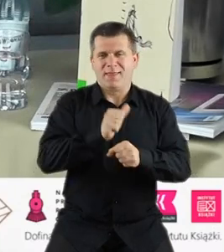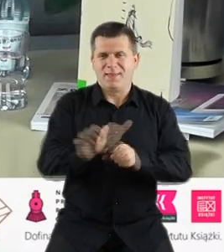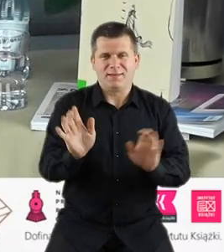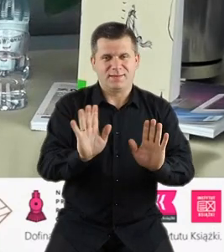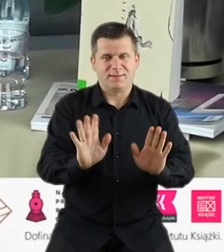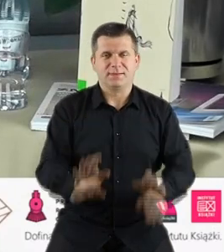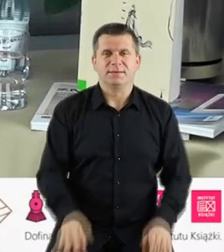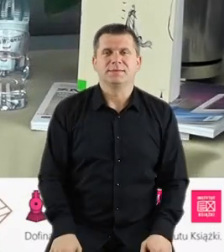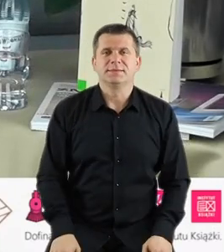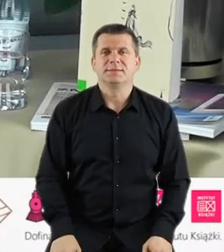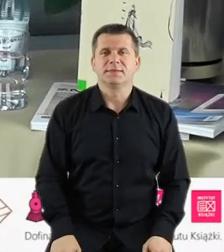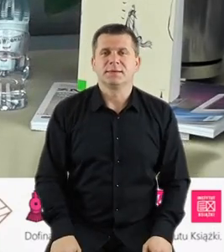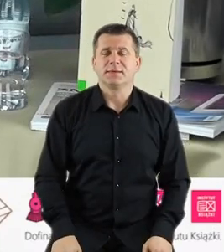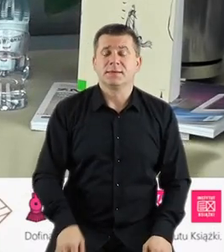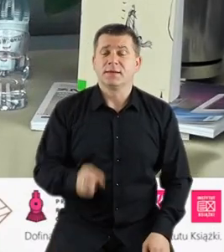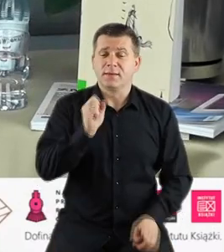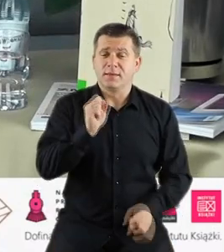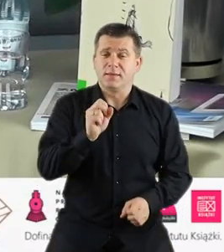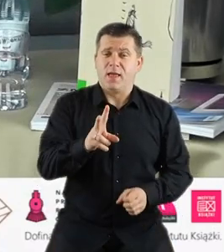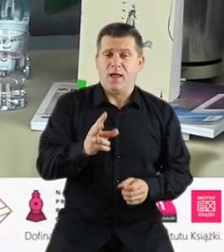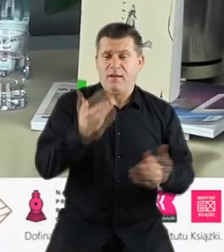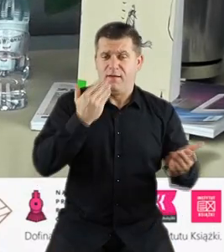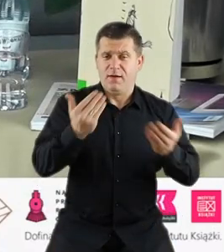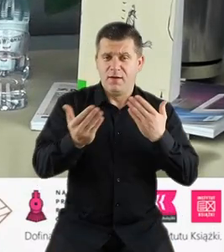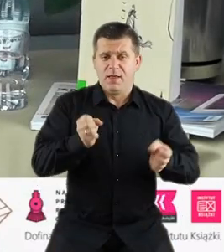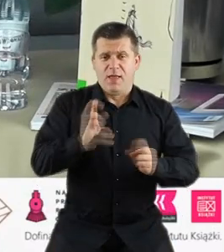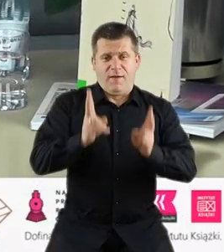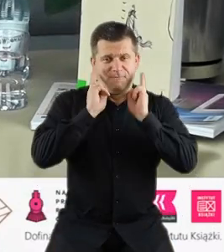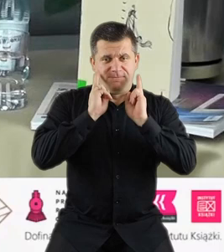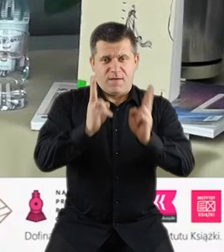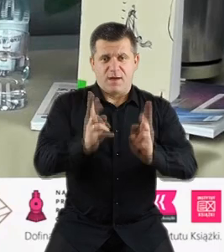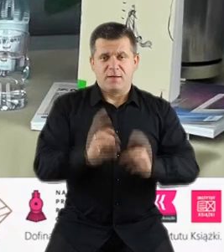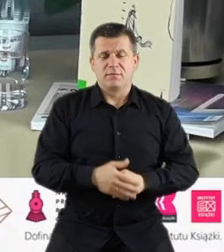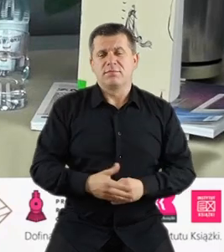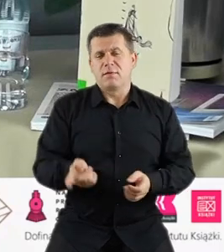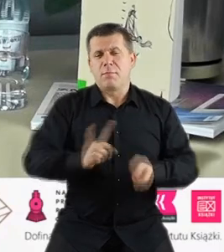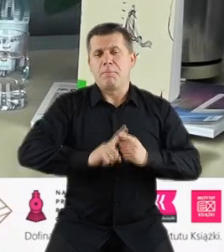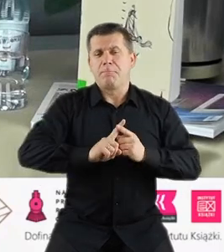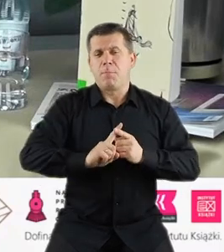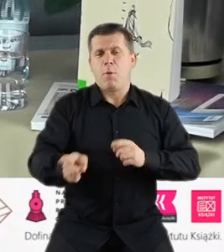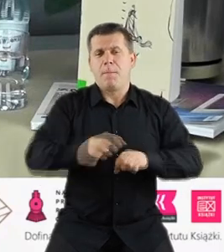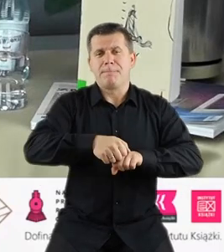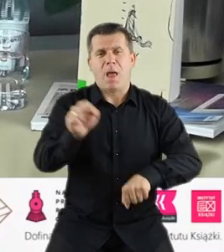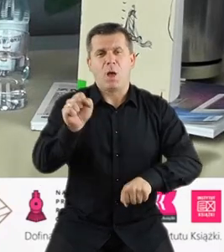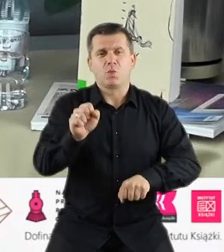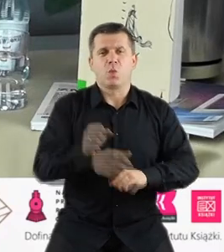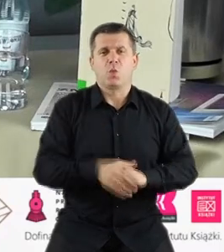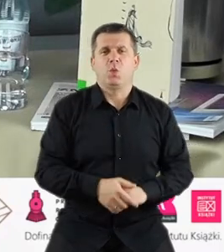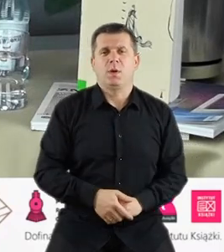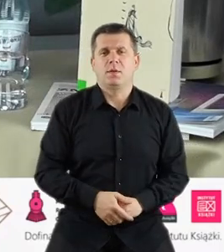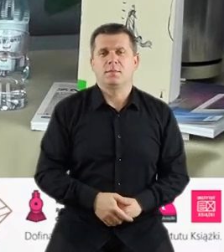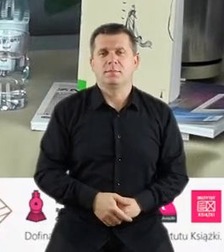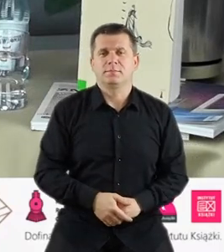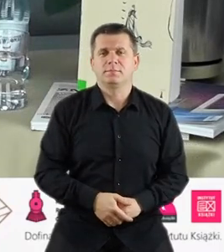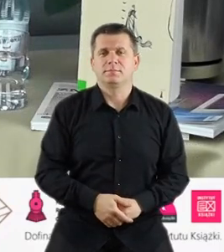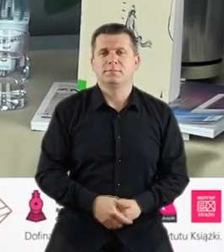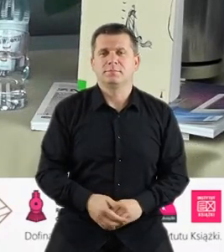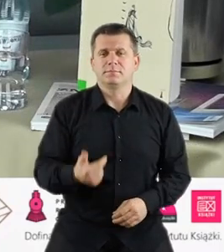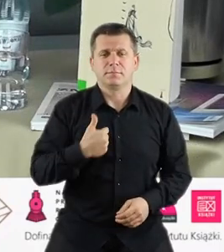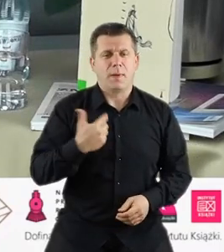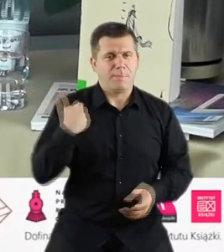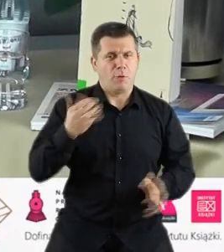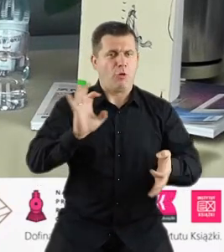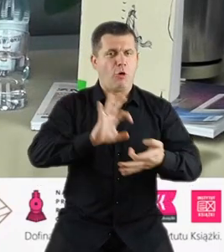Natomiast no, tak się składa, że faktycznie po maturze miałam, w związku z tym, że